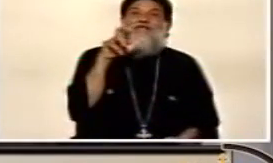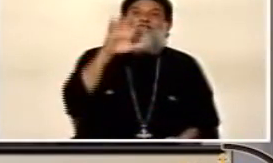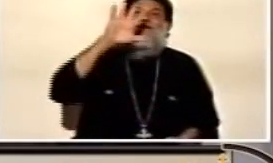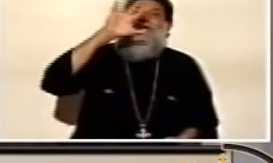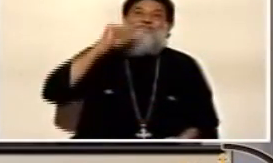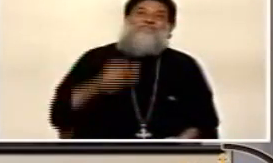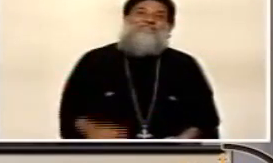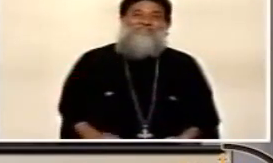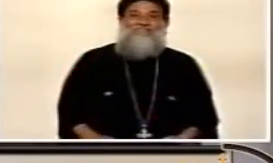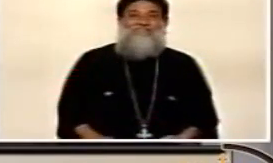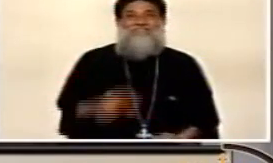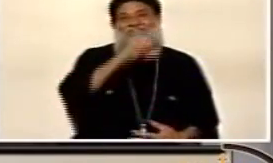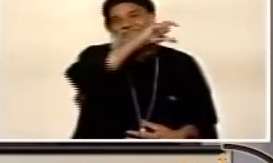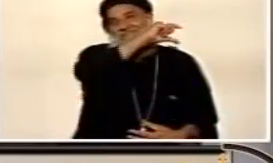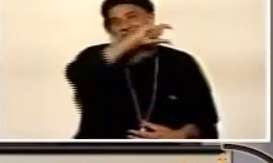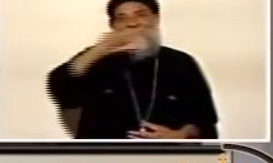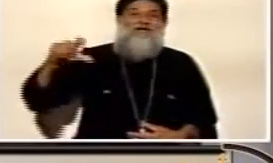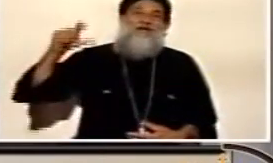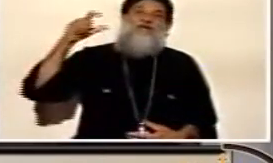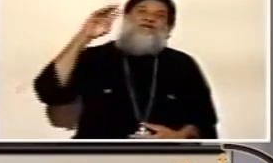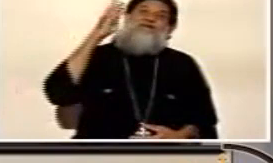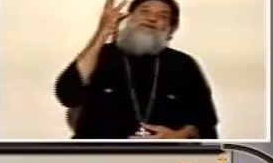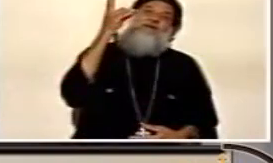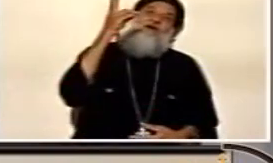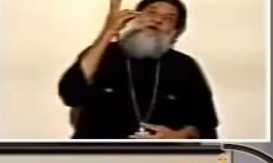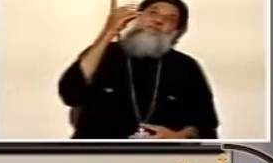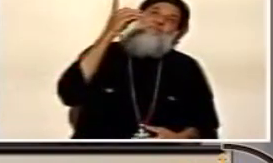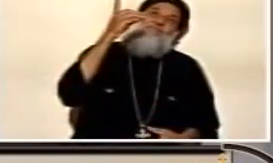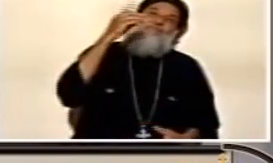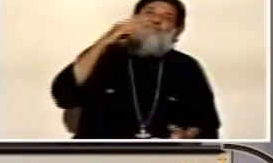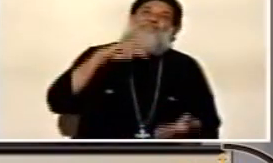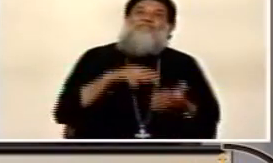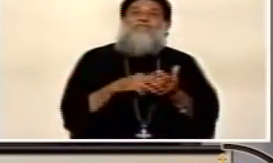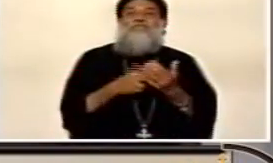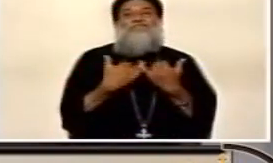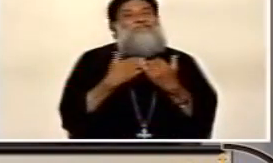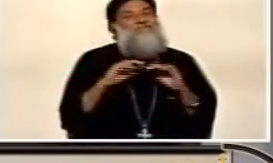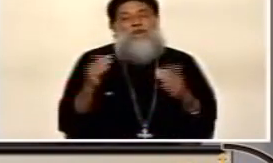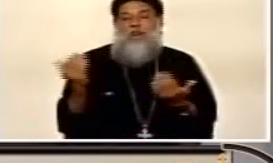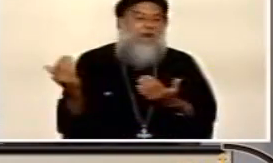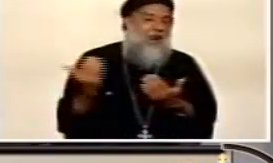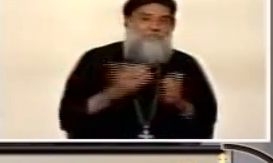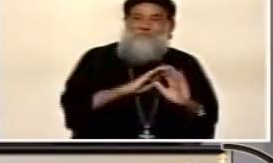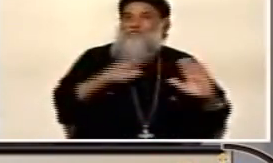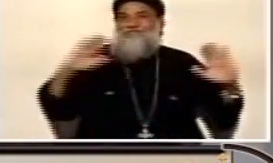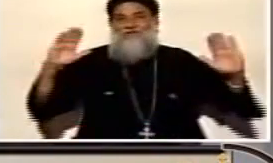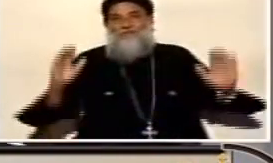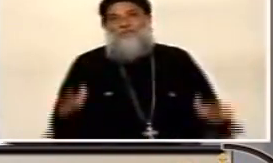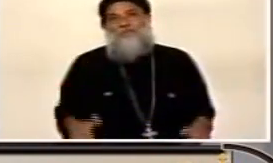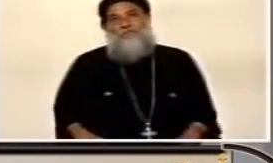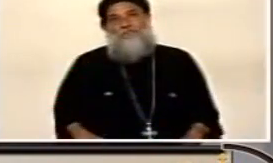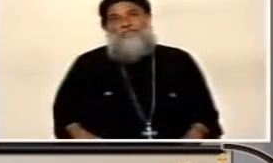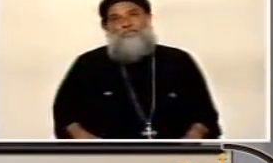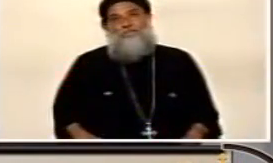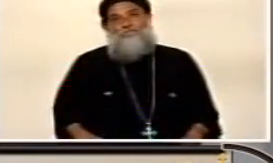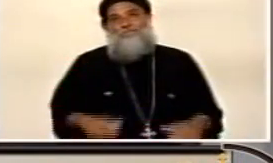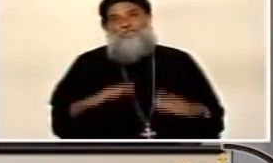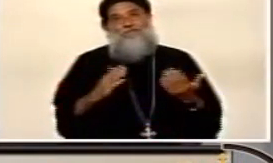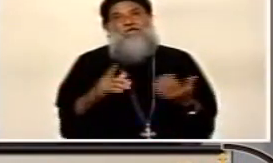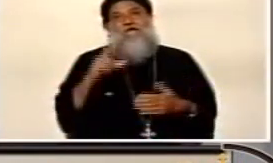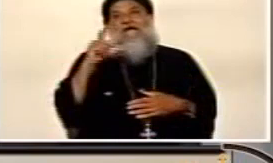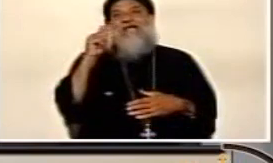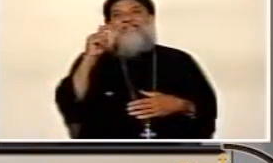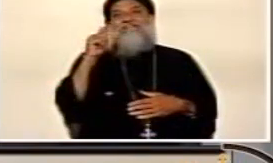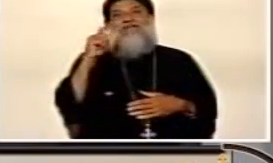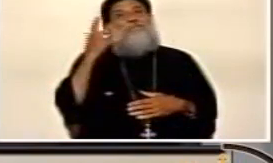بقونا. تمام، فنعمل ايه في الحد الخامس؟ احنا مفيش قراءات محددة، ما فتحت القطامرس ما لقيتش الأحد الخامس